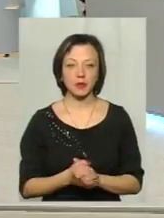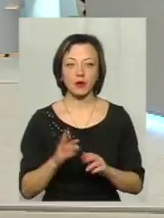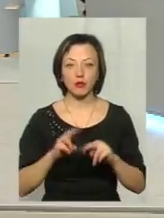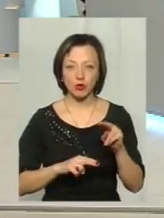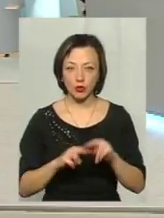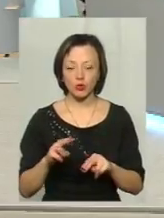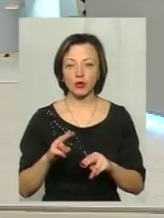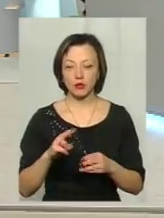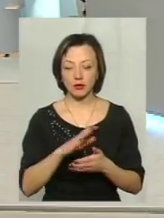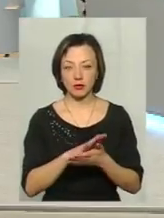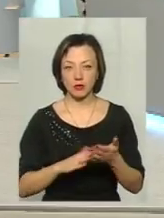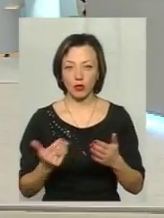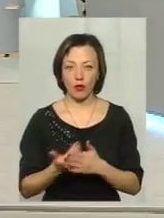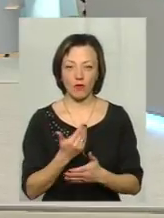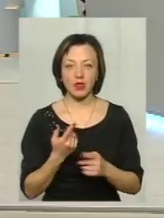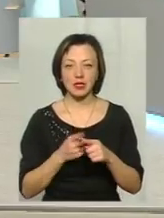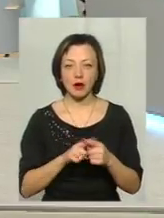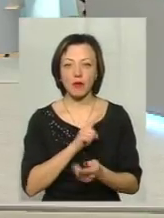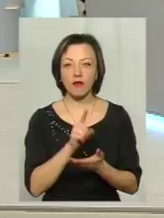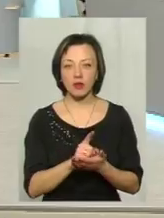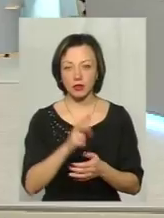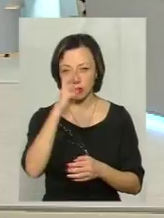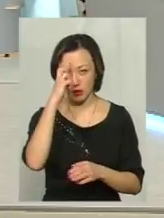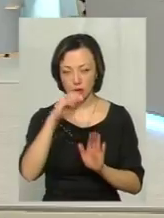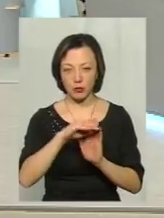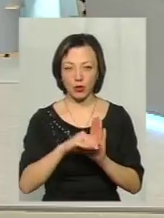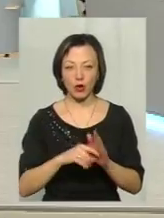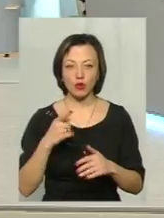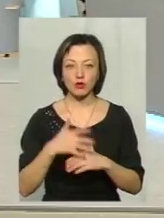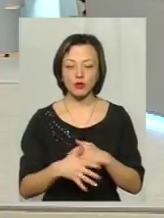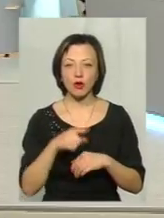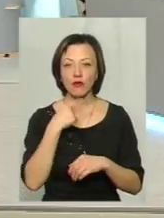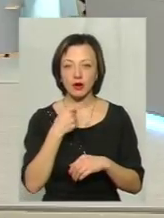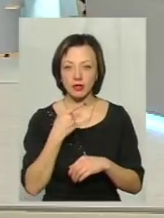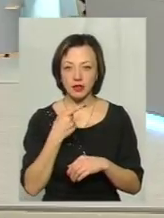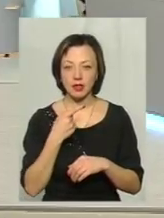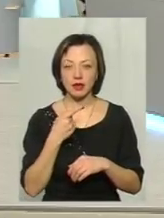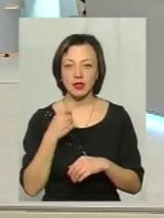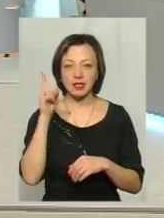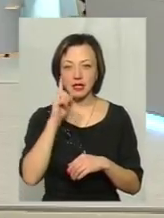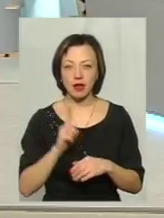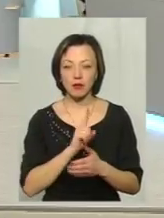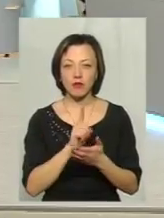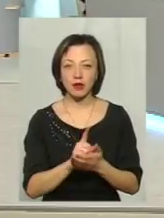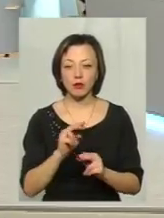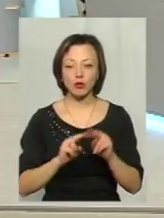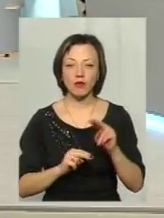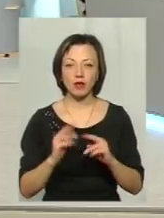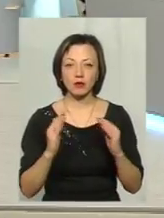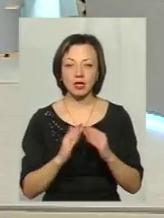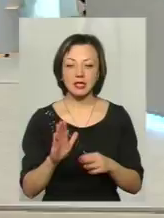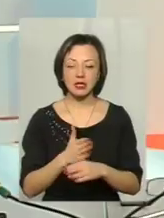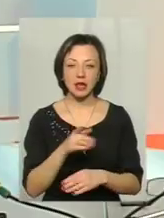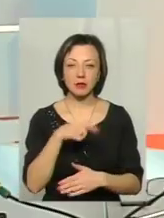Будують. Іде будівництво. Да. Ну, це повинна бути державна програма. Ви розумієте, от то, що я говорив, як в Ізраїлі, повинні будинки будуватися і зняти